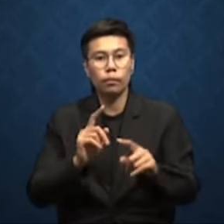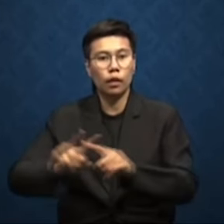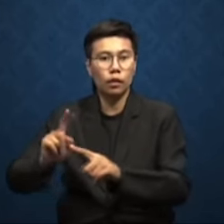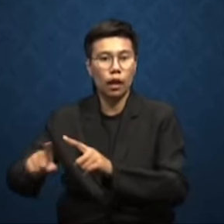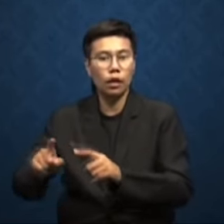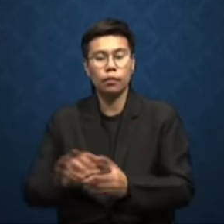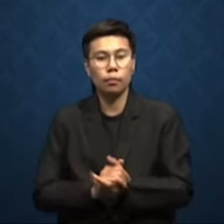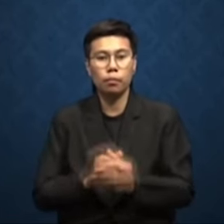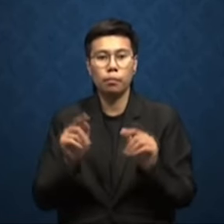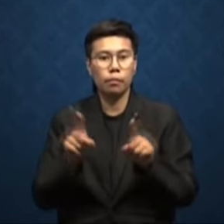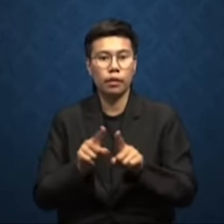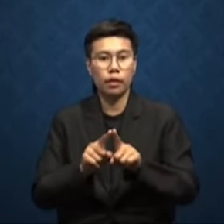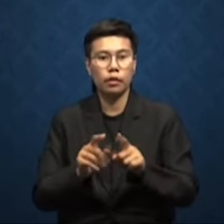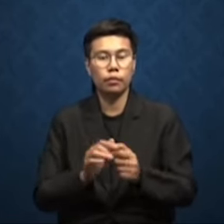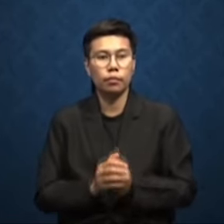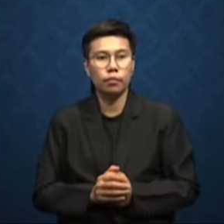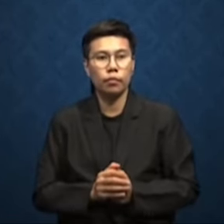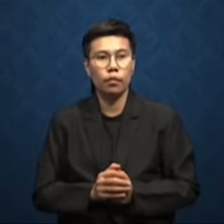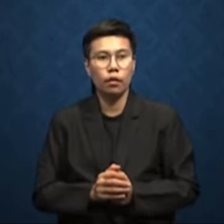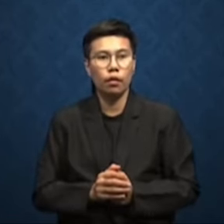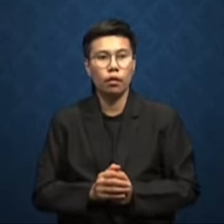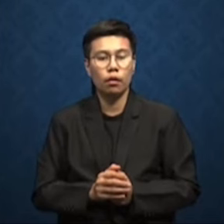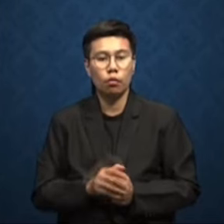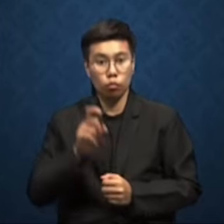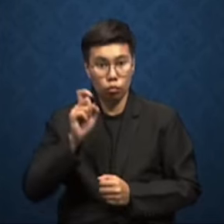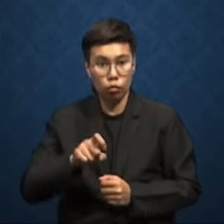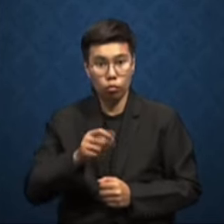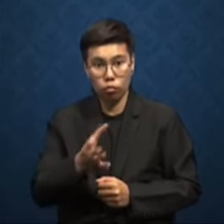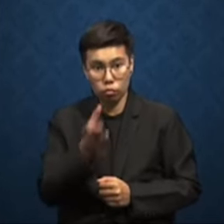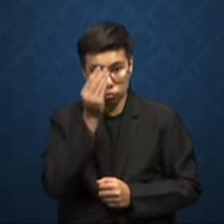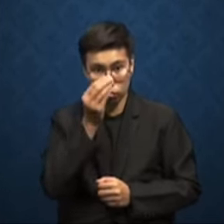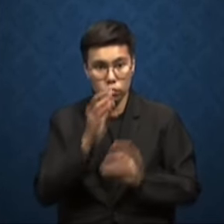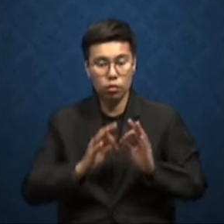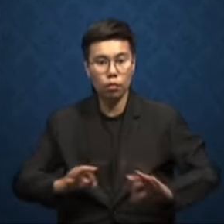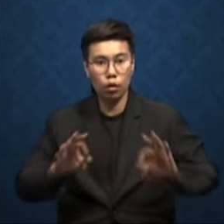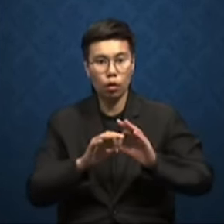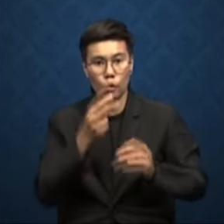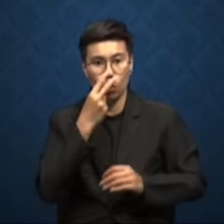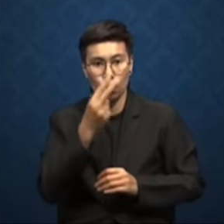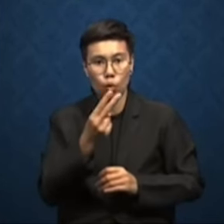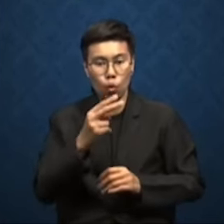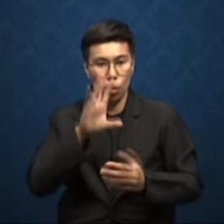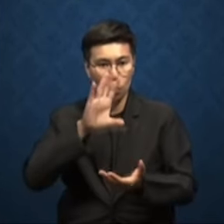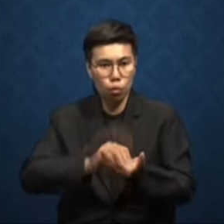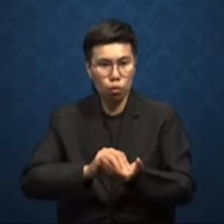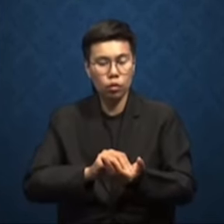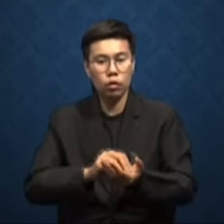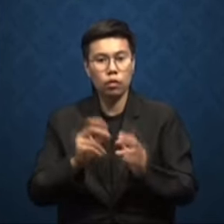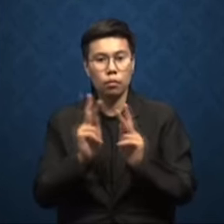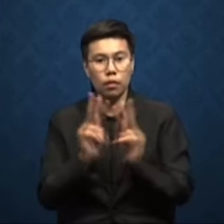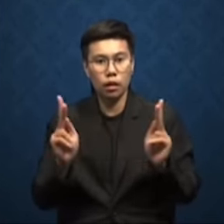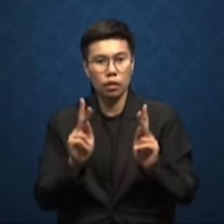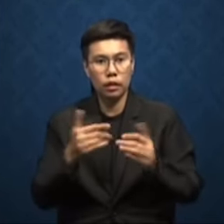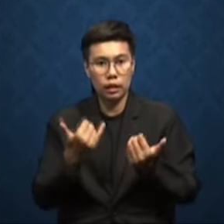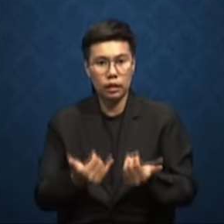นอที่กับนักการเมืองเนี่ยนะครับจะต้องมาเรียนรู้นะครับจะต้องมาดูข้อมูลว่ากรรมาธิการชุดนี้ได้รวบรว